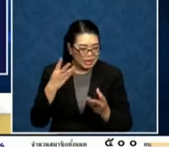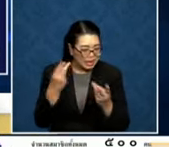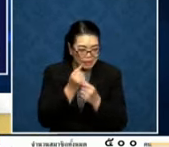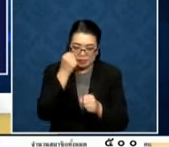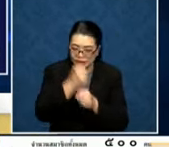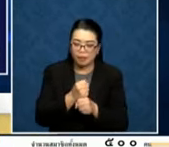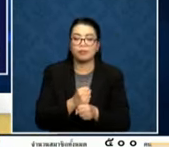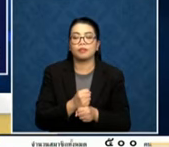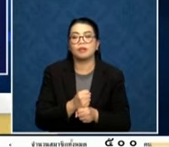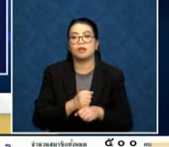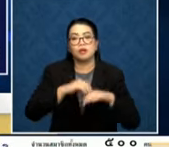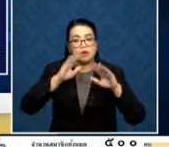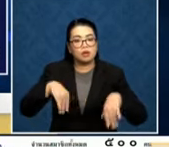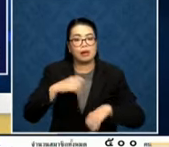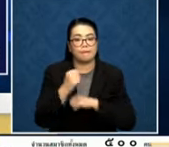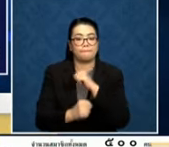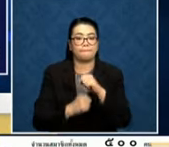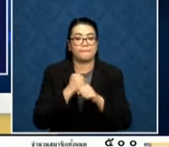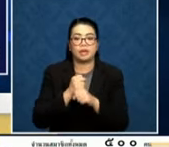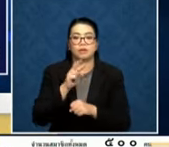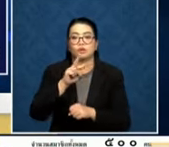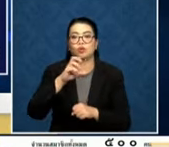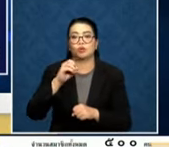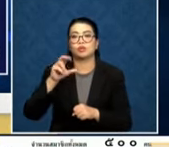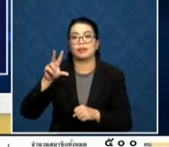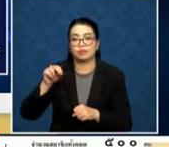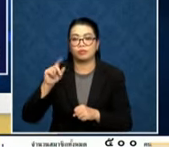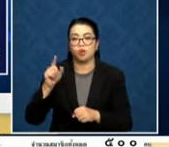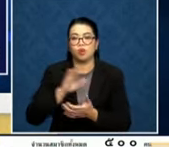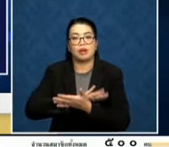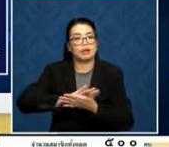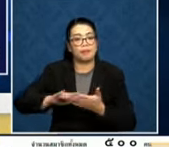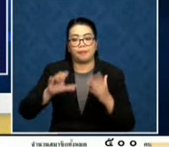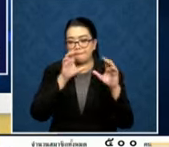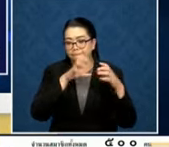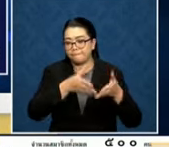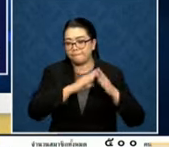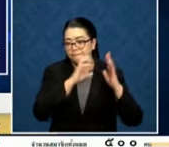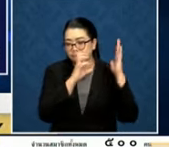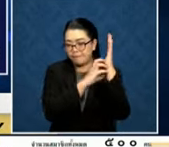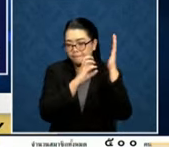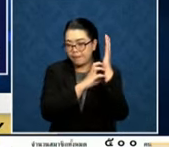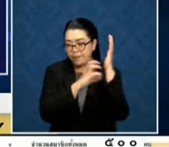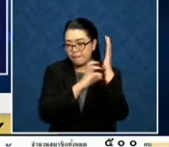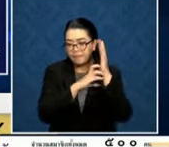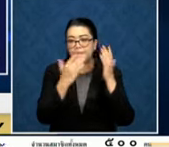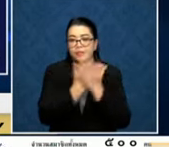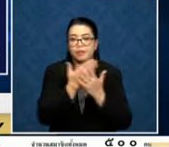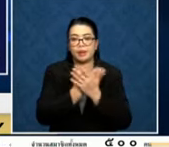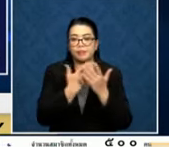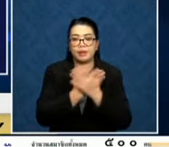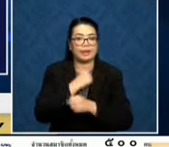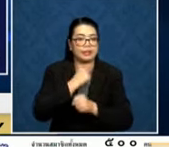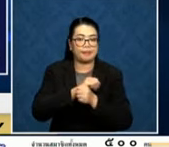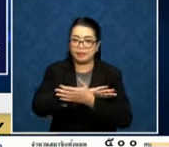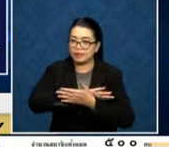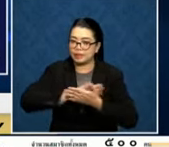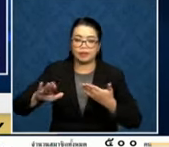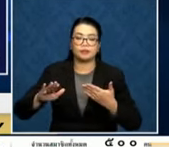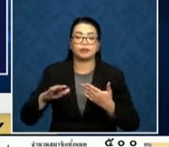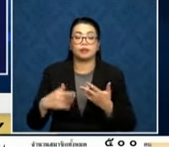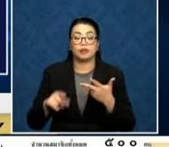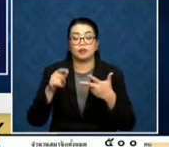ล่นระยะเวลาลงครับให้เหลือภายในปี 2030ครับ 2ครับจัดทำงบประมาณใหม่ครับจัดสัดส่วนการลงทุนของรัฐ